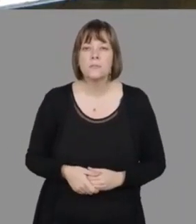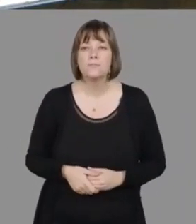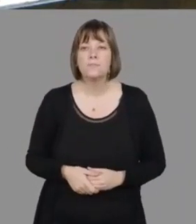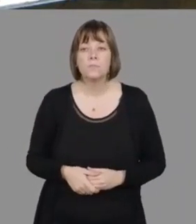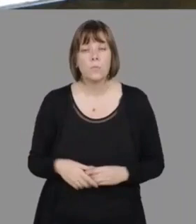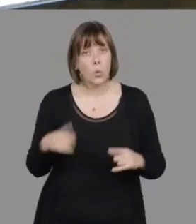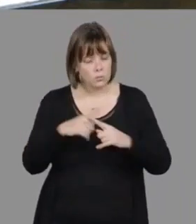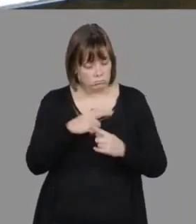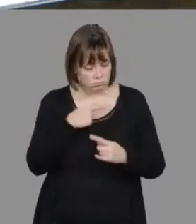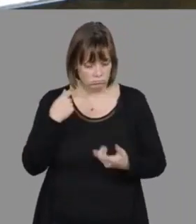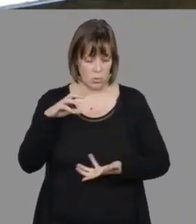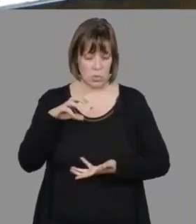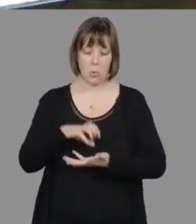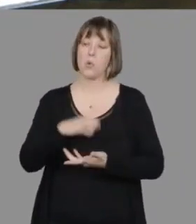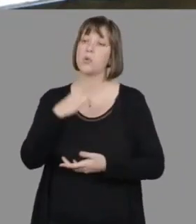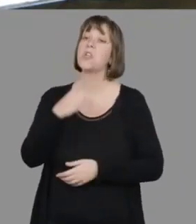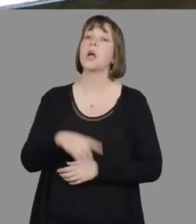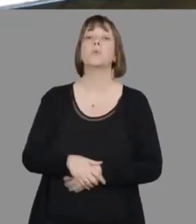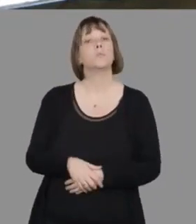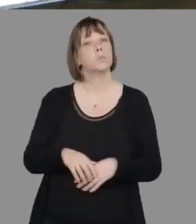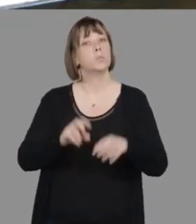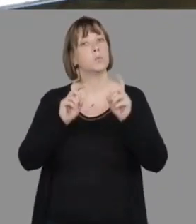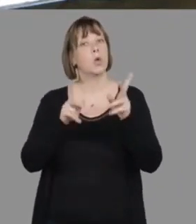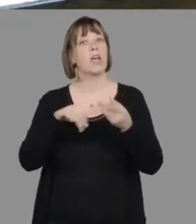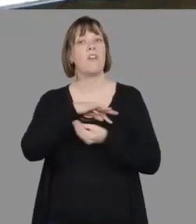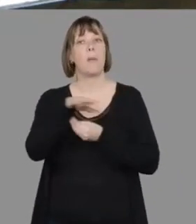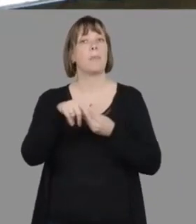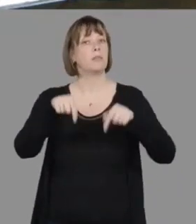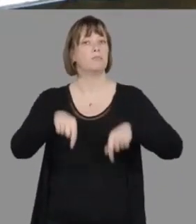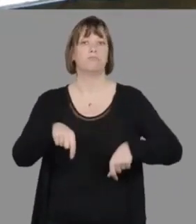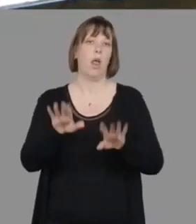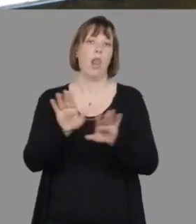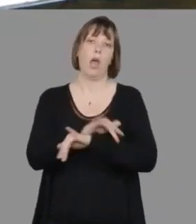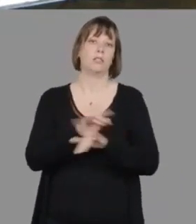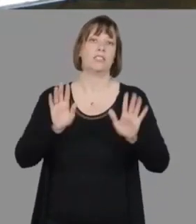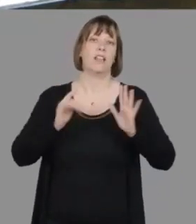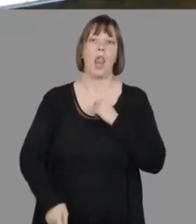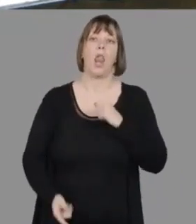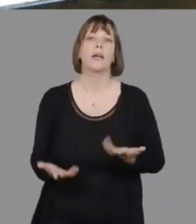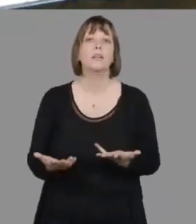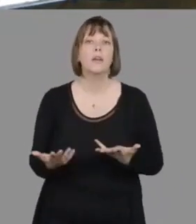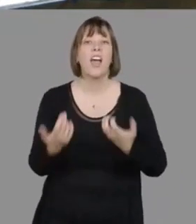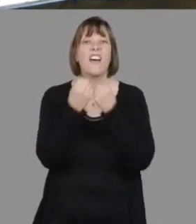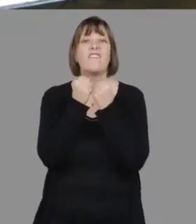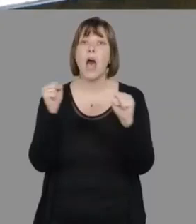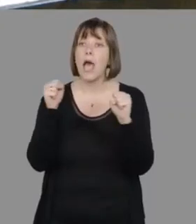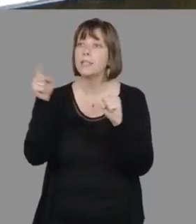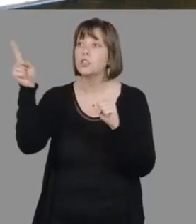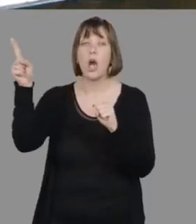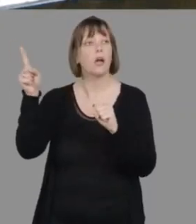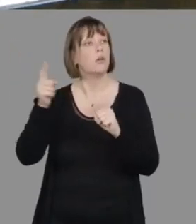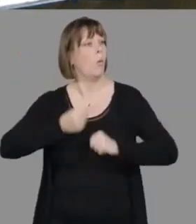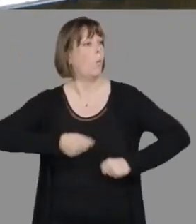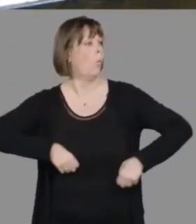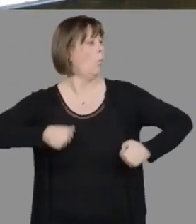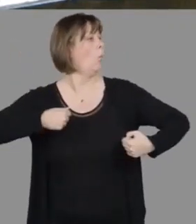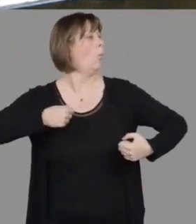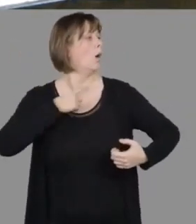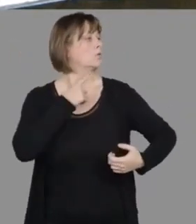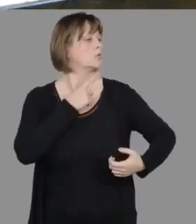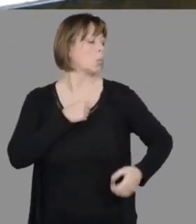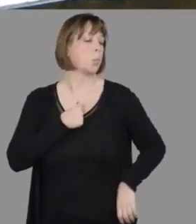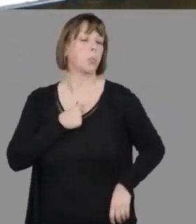Und wir als Kommune sagen, wir lassen die Familien in München nicht im Regen stehen. Der Freistaat hingegen stiehlt sich aus